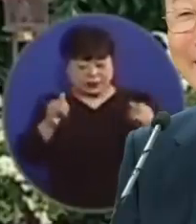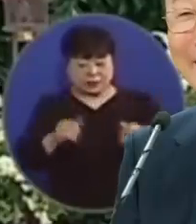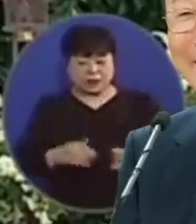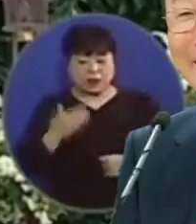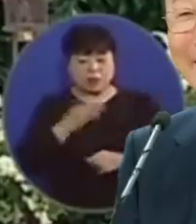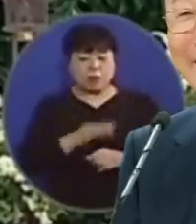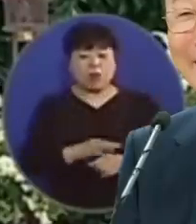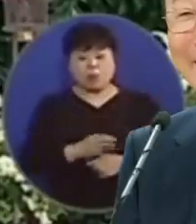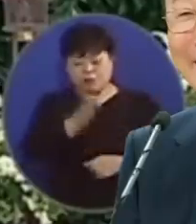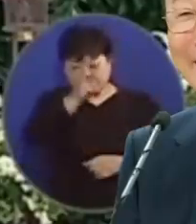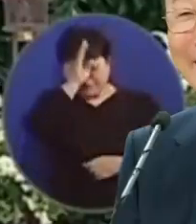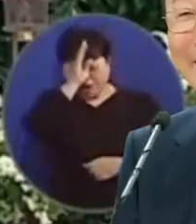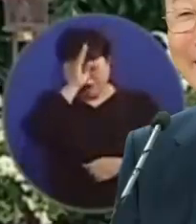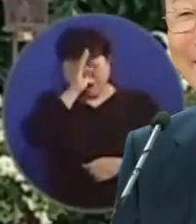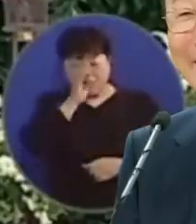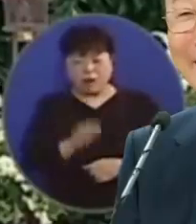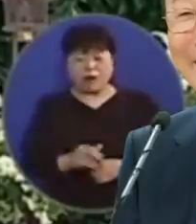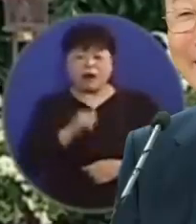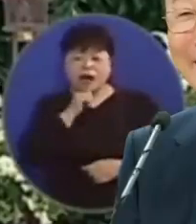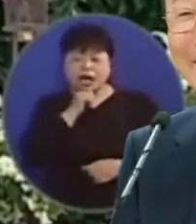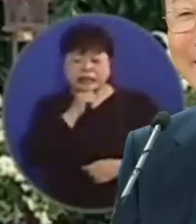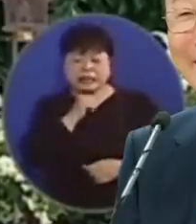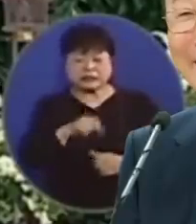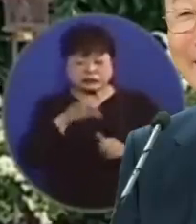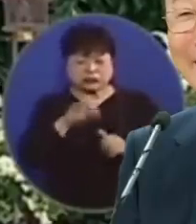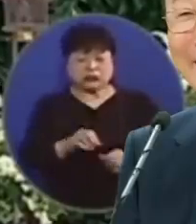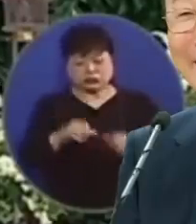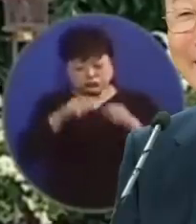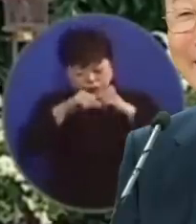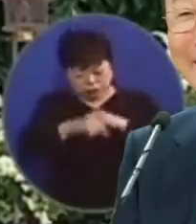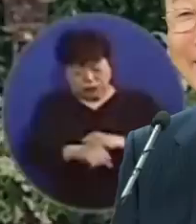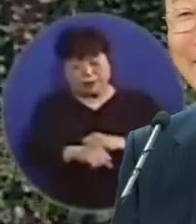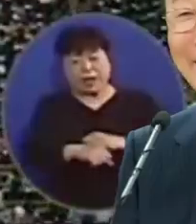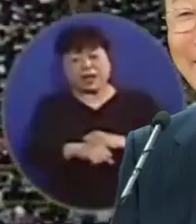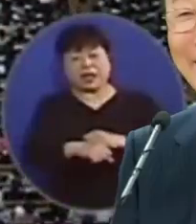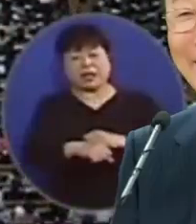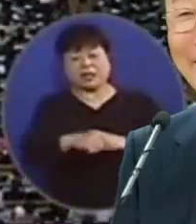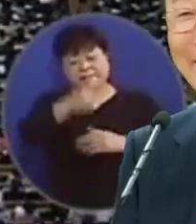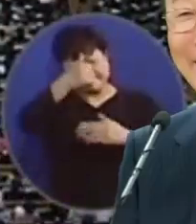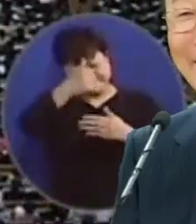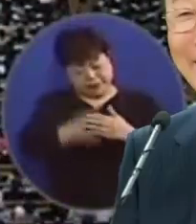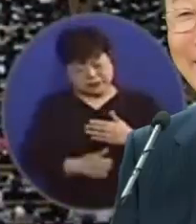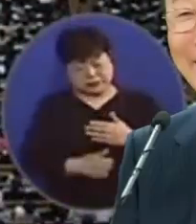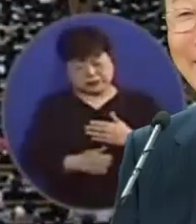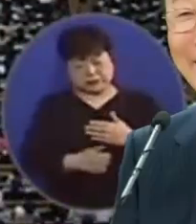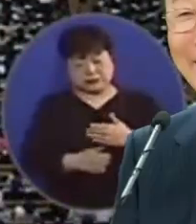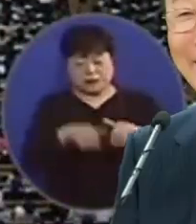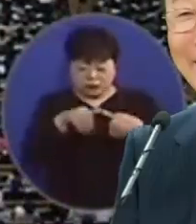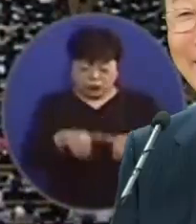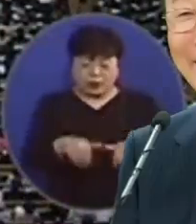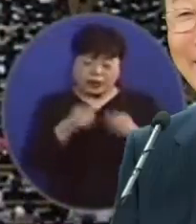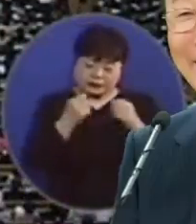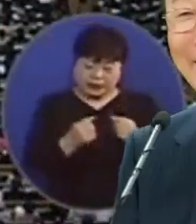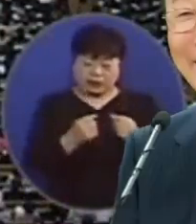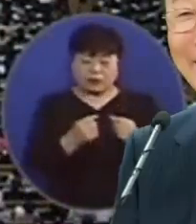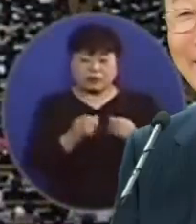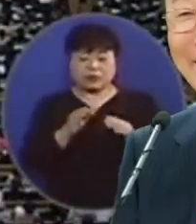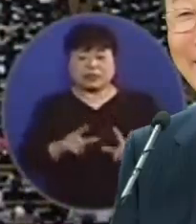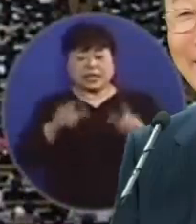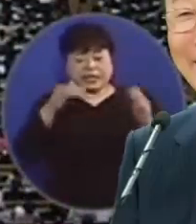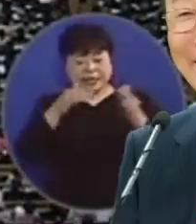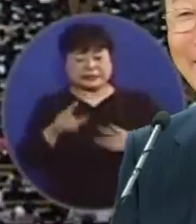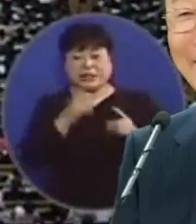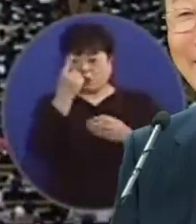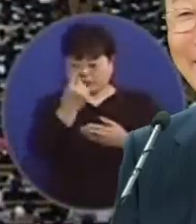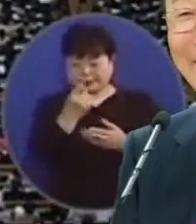육신의 질병과 죽음, 가난과 저주와 절망의 삶 가운데 떨어져서 노예 생활을 하며 오늘날까지